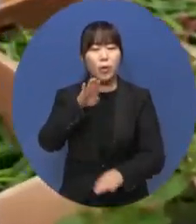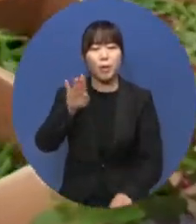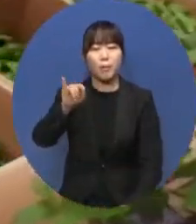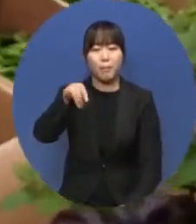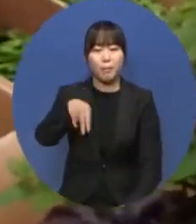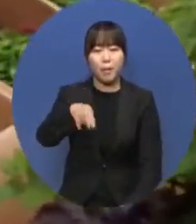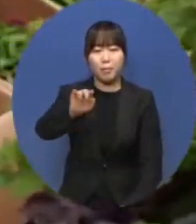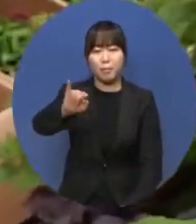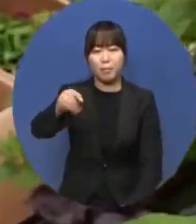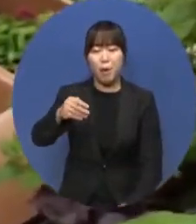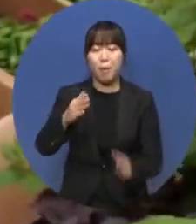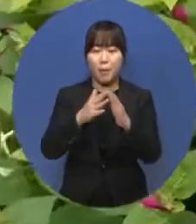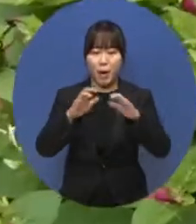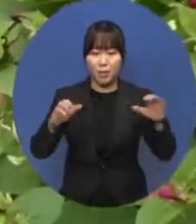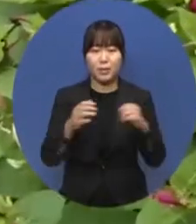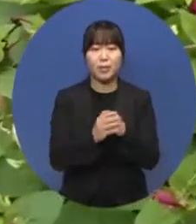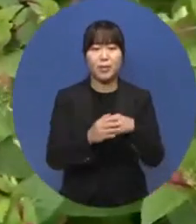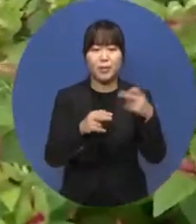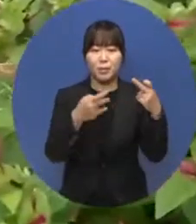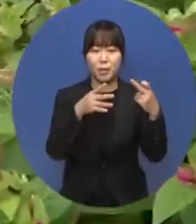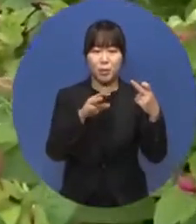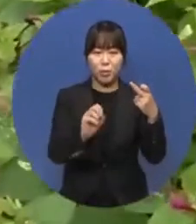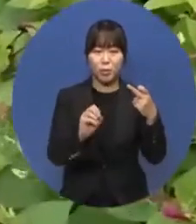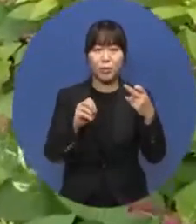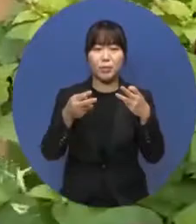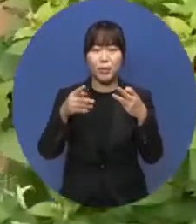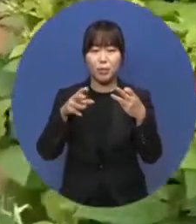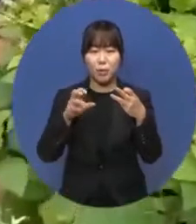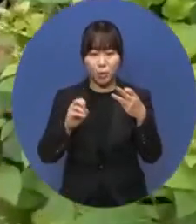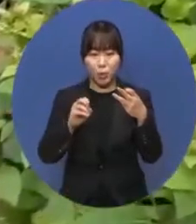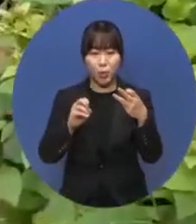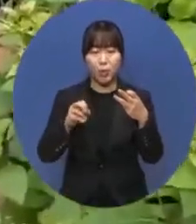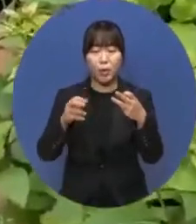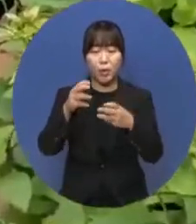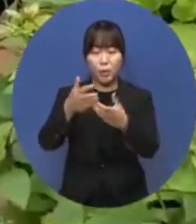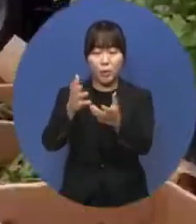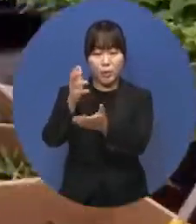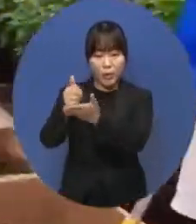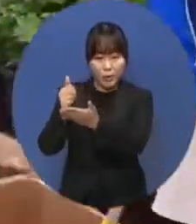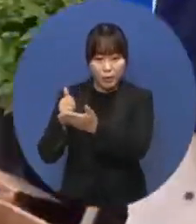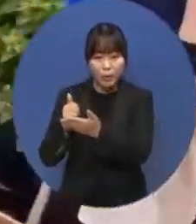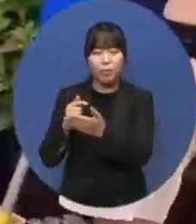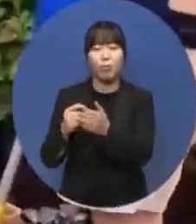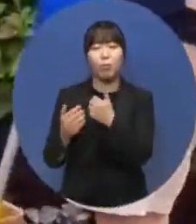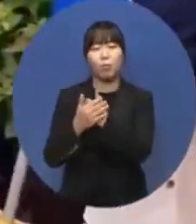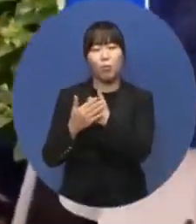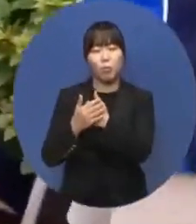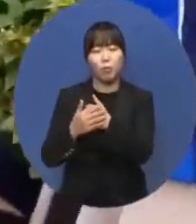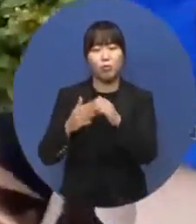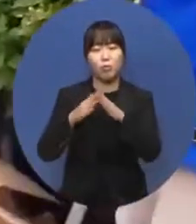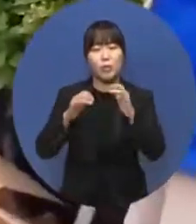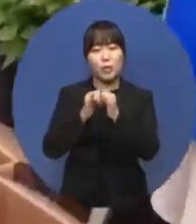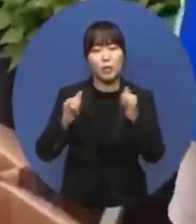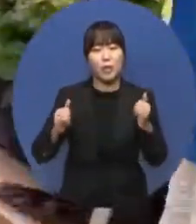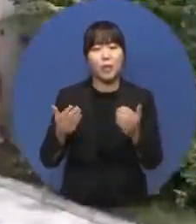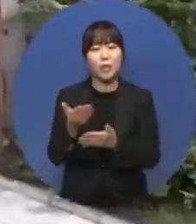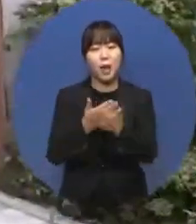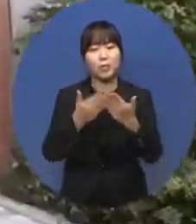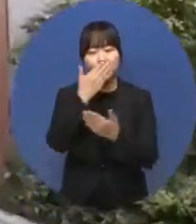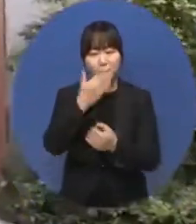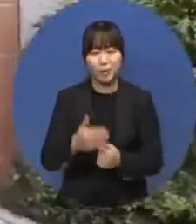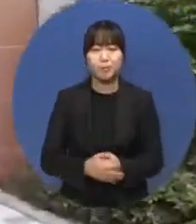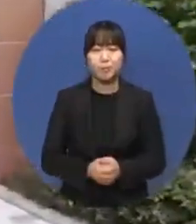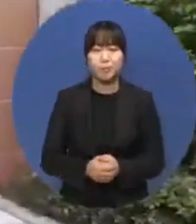마을입니다 이곳은 12통 13 통통 자 님 들의 도움으로 거의 모든 주민들께 나눔을 할 수 있었습니다